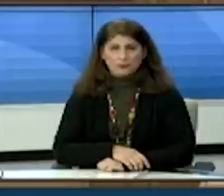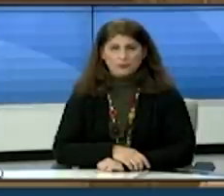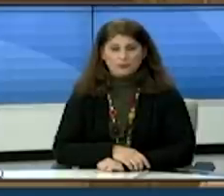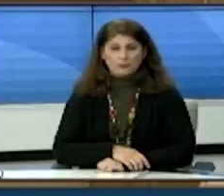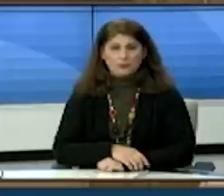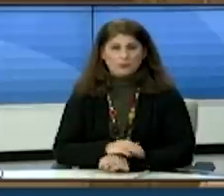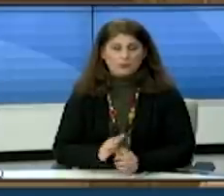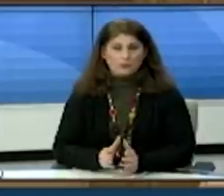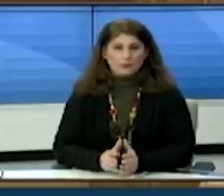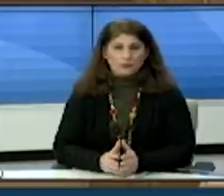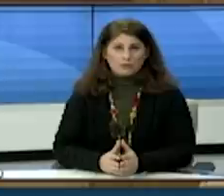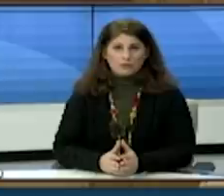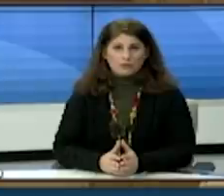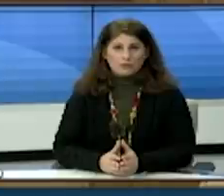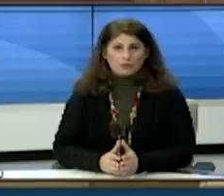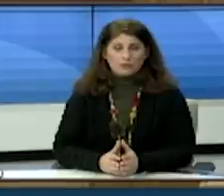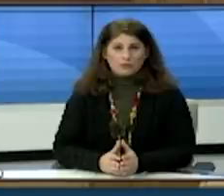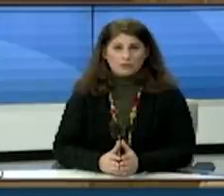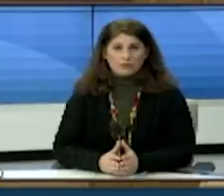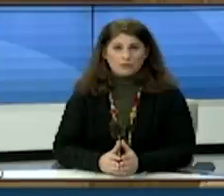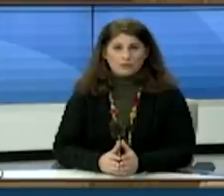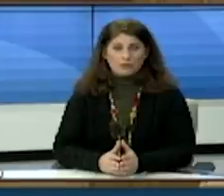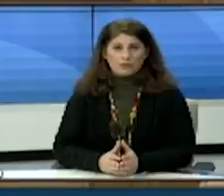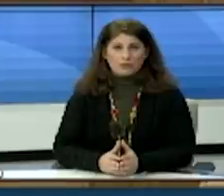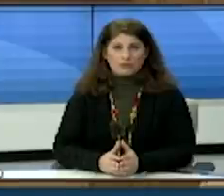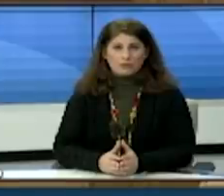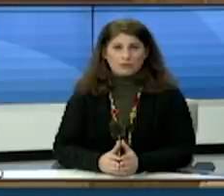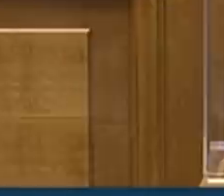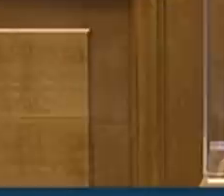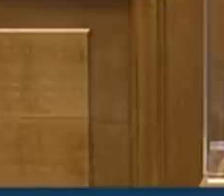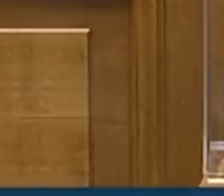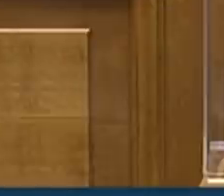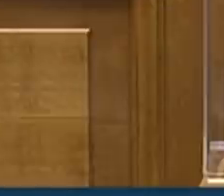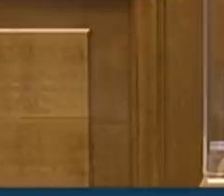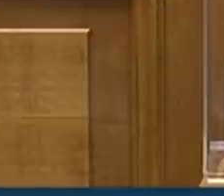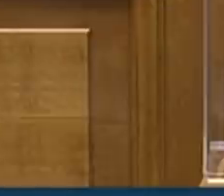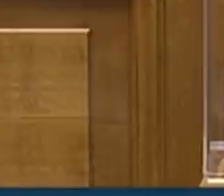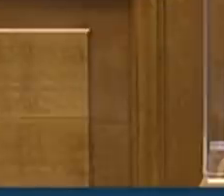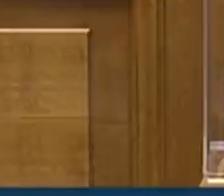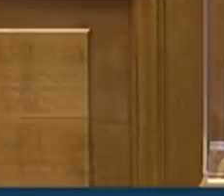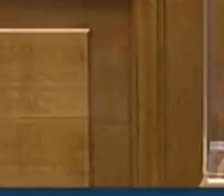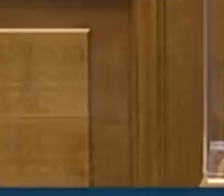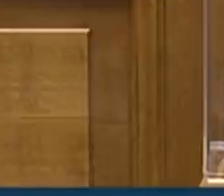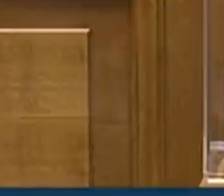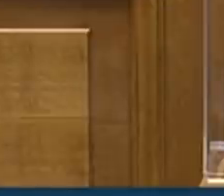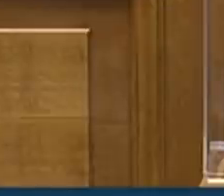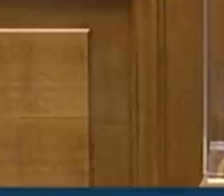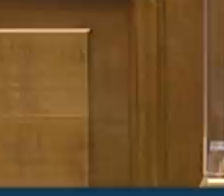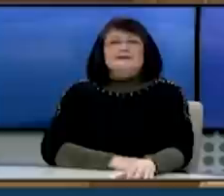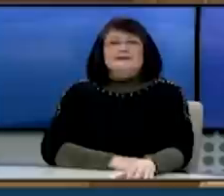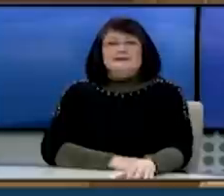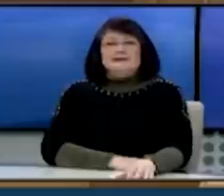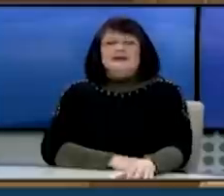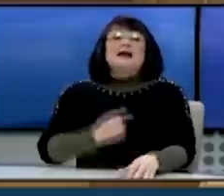υλοποιούνται ποτέ με καμιά κυβέρνηση και με καμιά περιφερειακή διοίκηση. Για όλους εσάς, αυτά